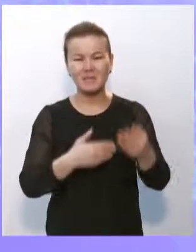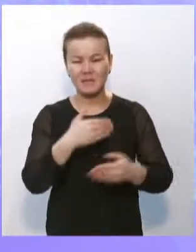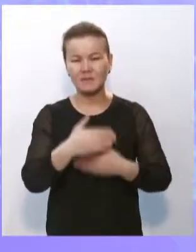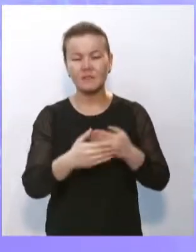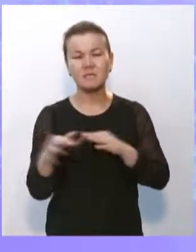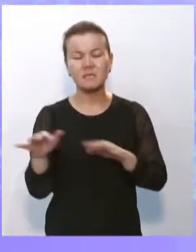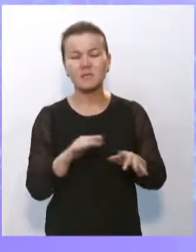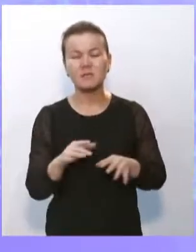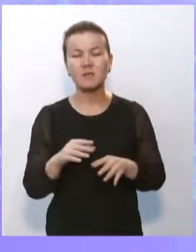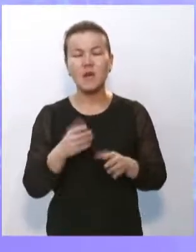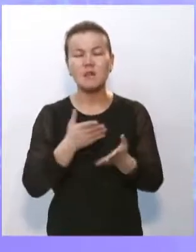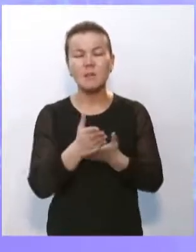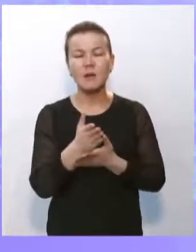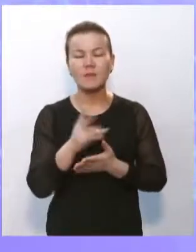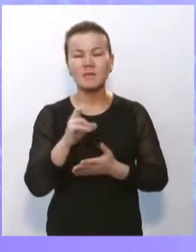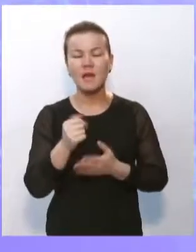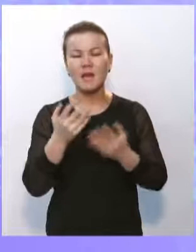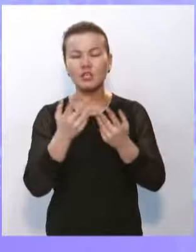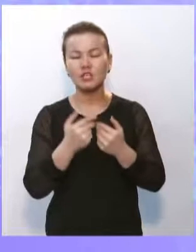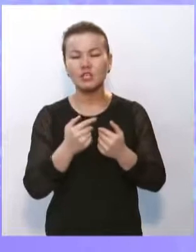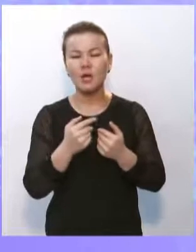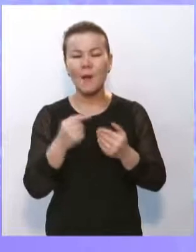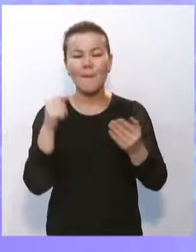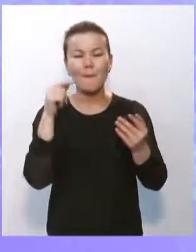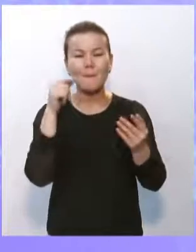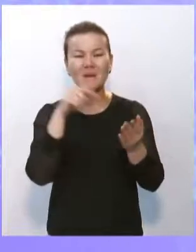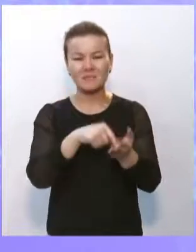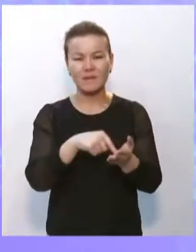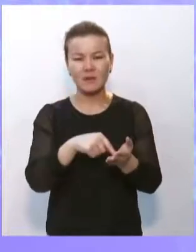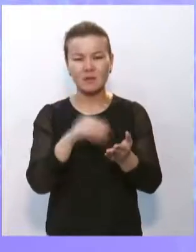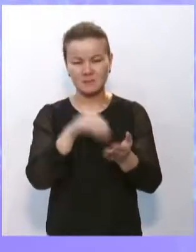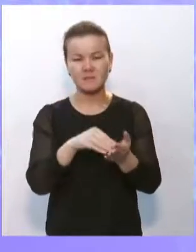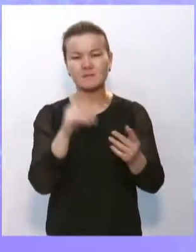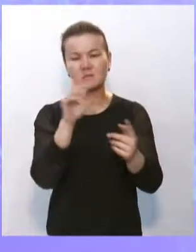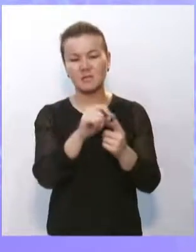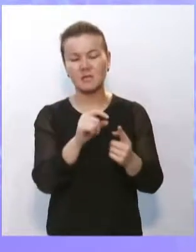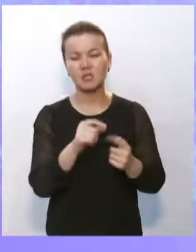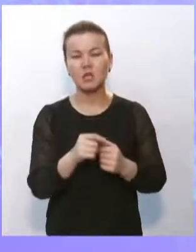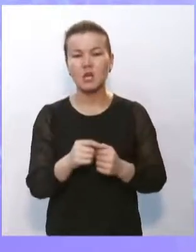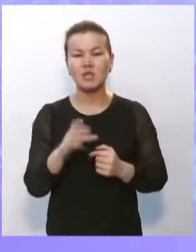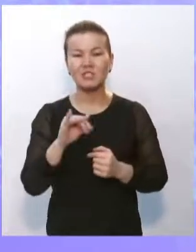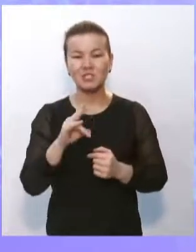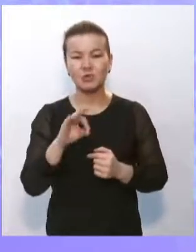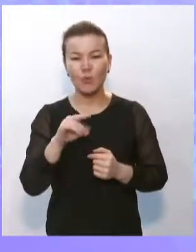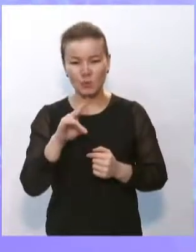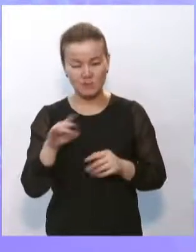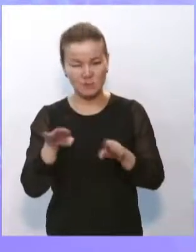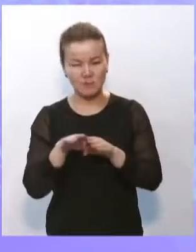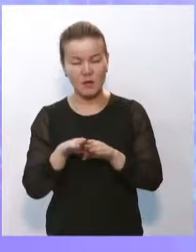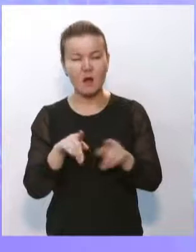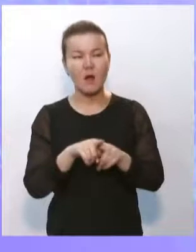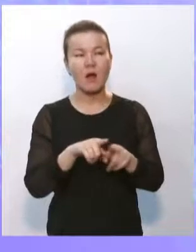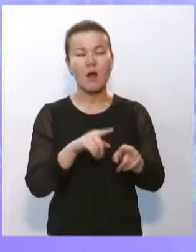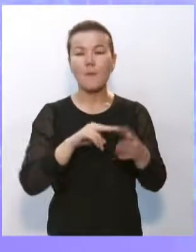направлена на решение поставленной задачи синонимы слова алгоритм план